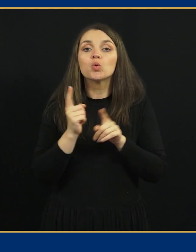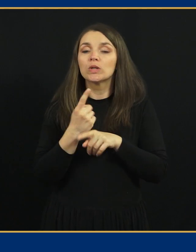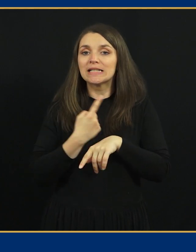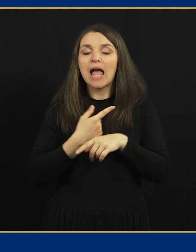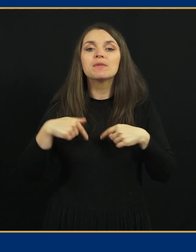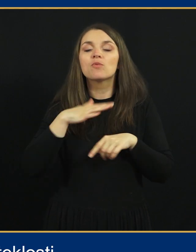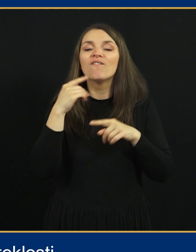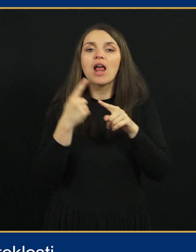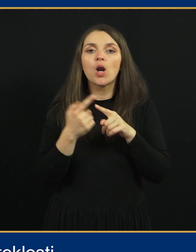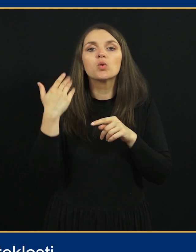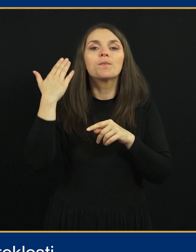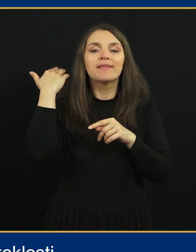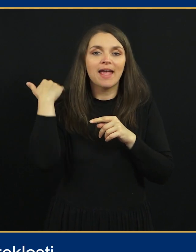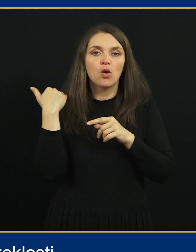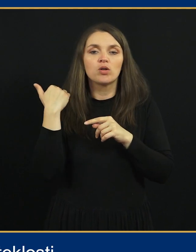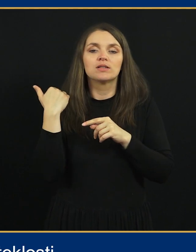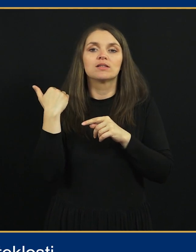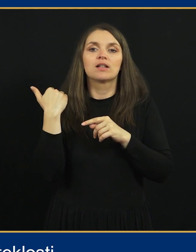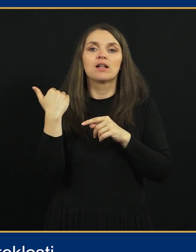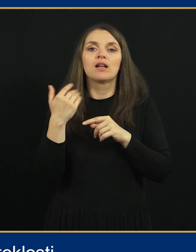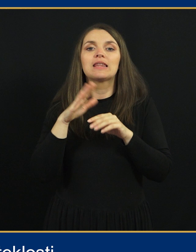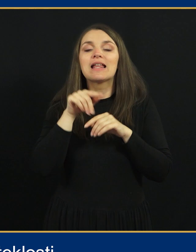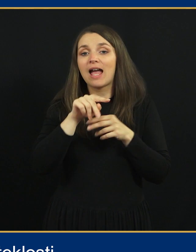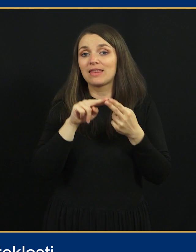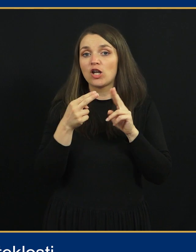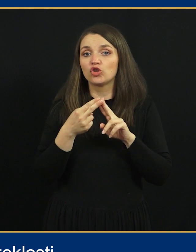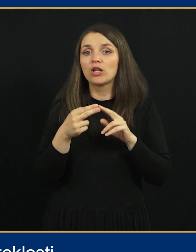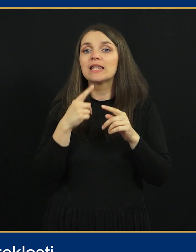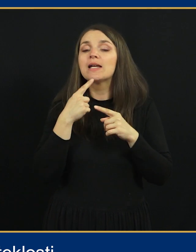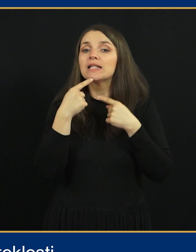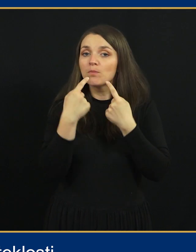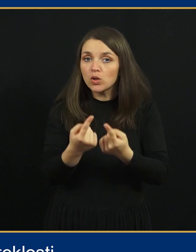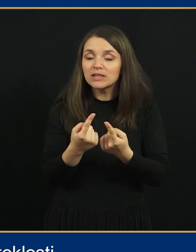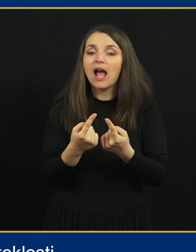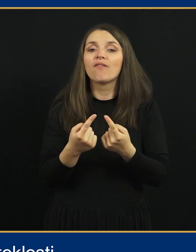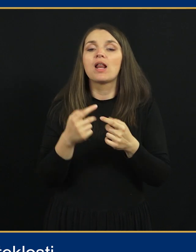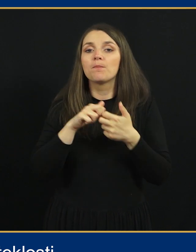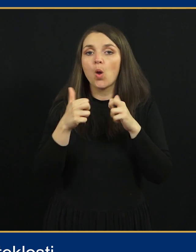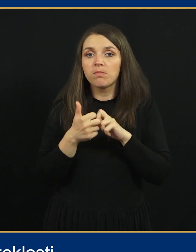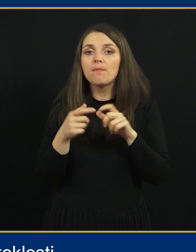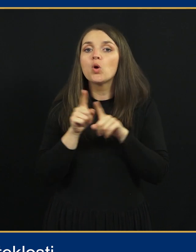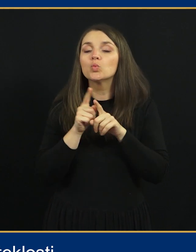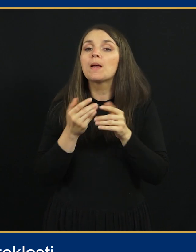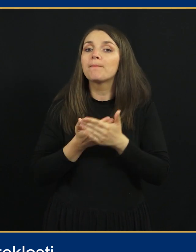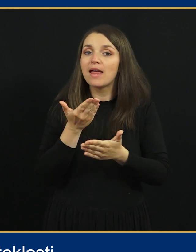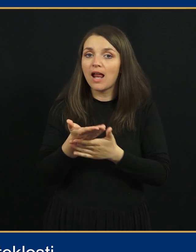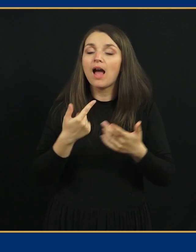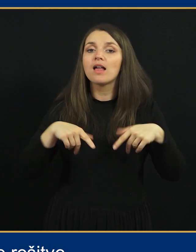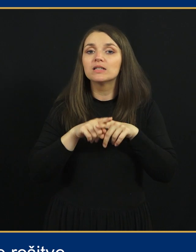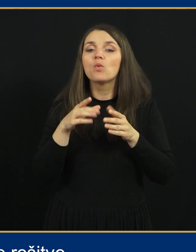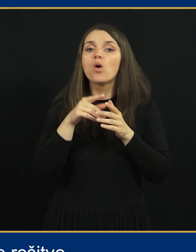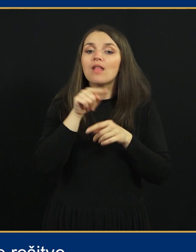izstopajo. Tudi sami smo veliko krat v preteklosti na takšen način izpostavili probleme,